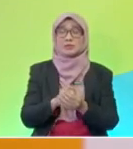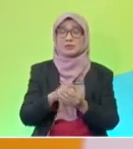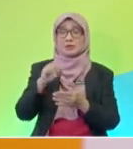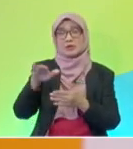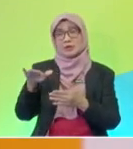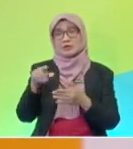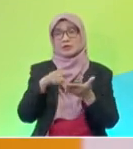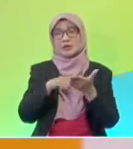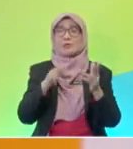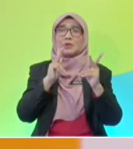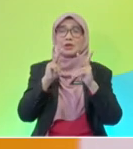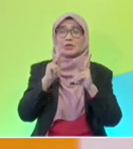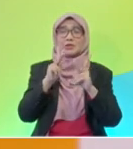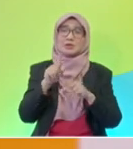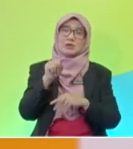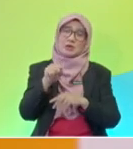kata